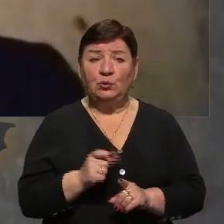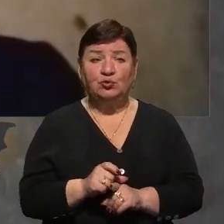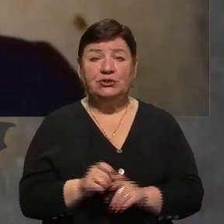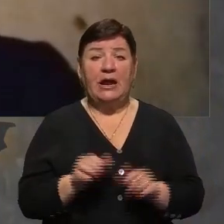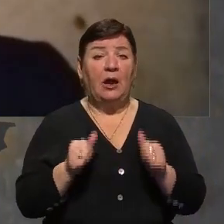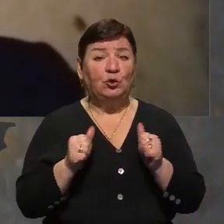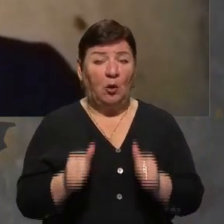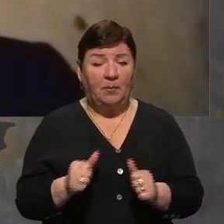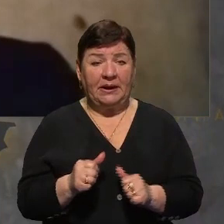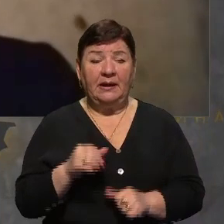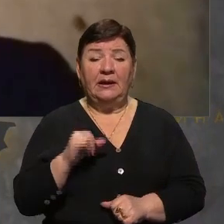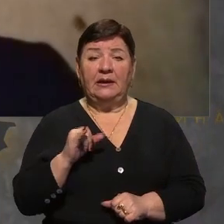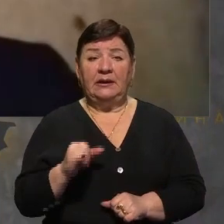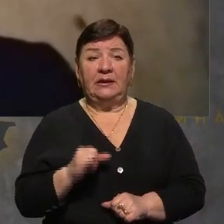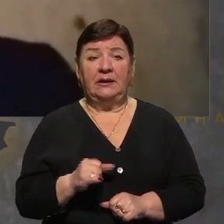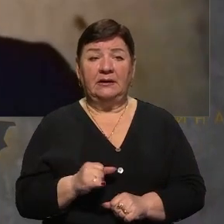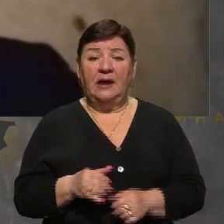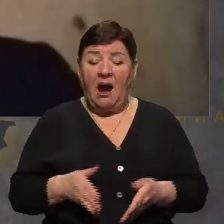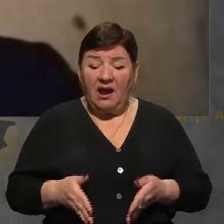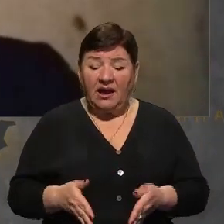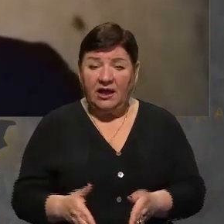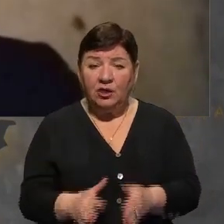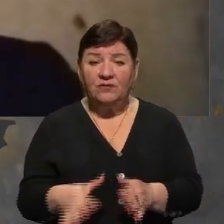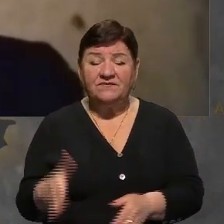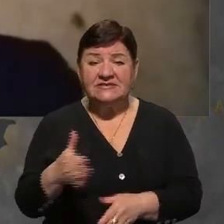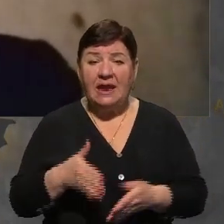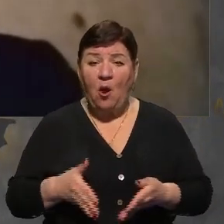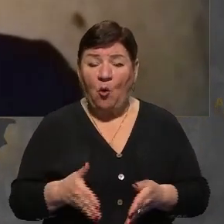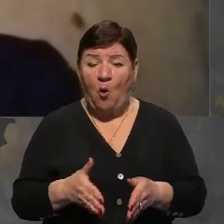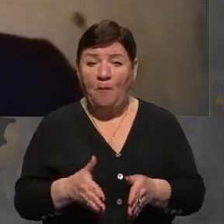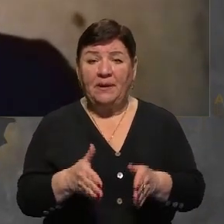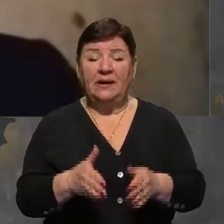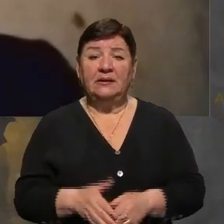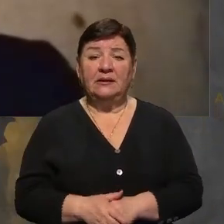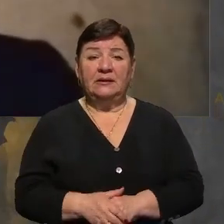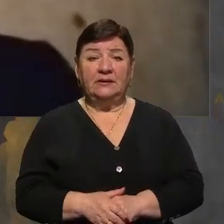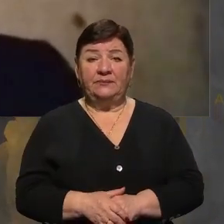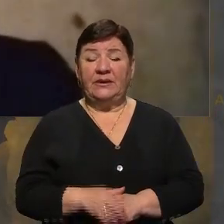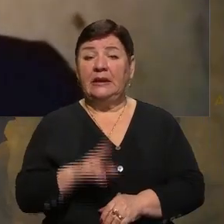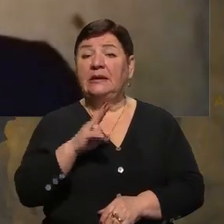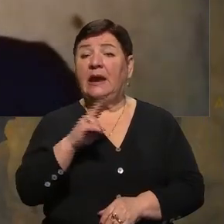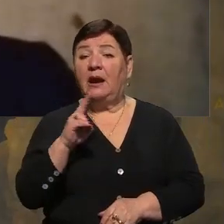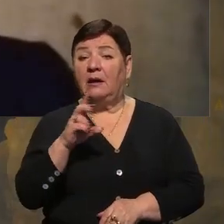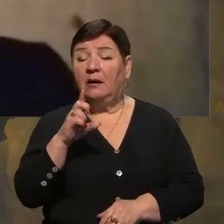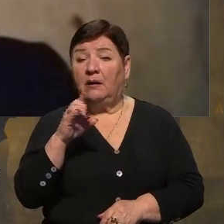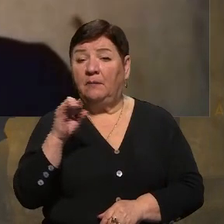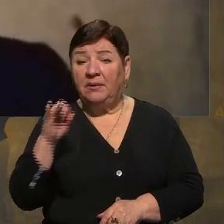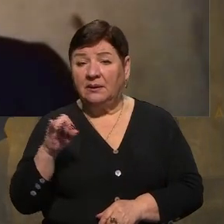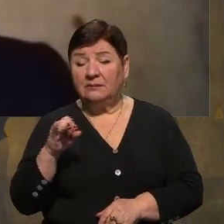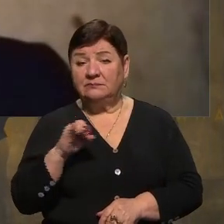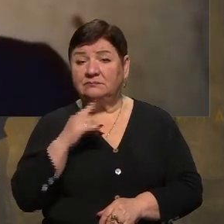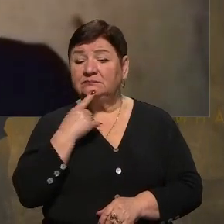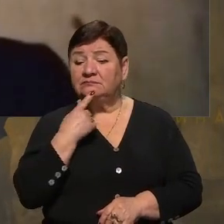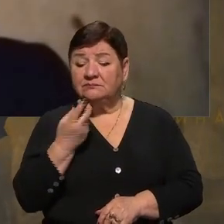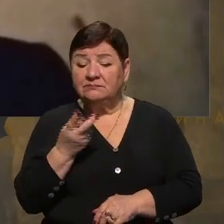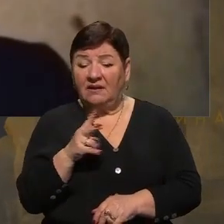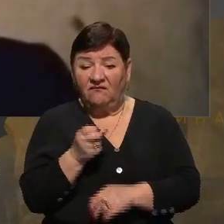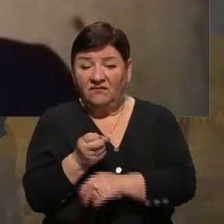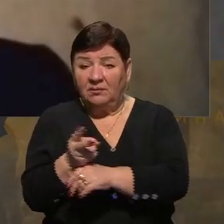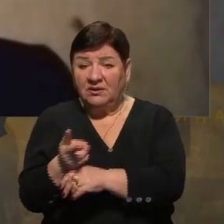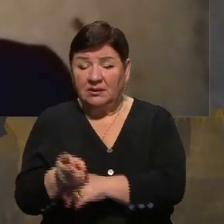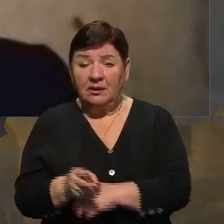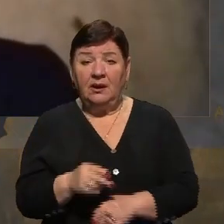і гриють оці всі окопи, траншеї, якби звідти їх буде складно вибити. Ну